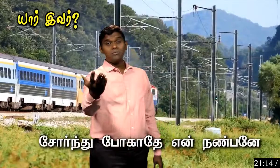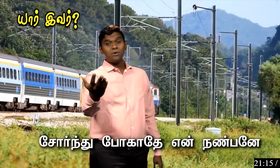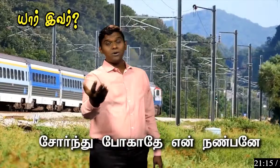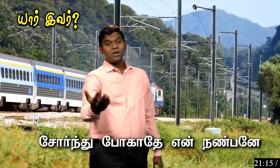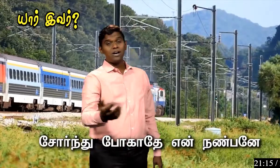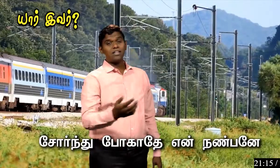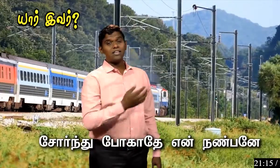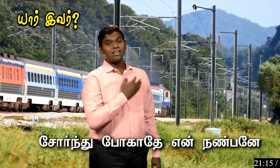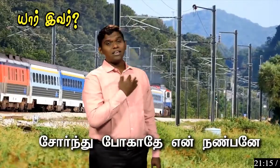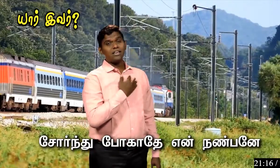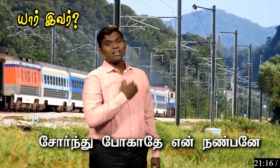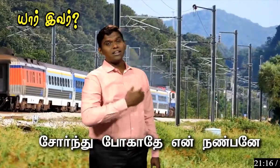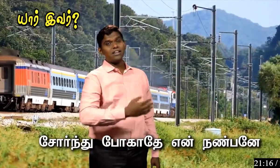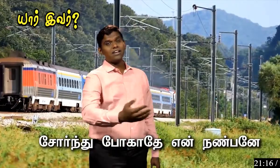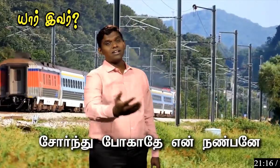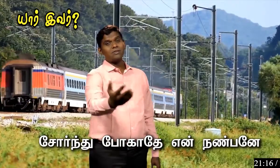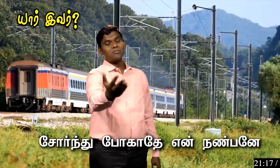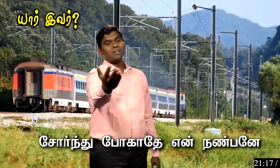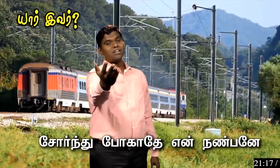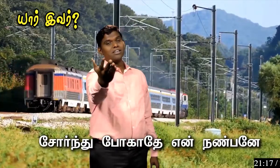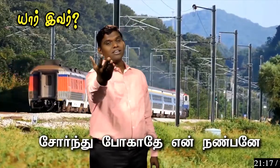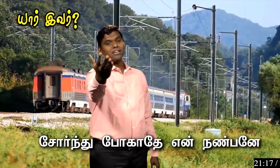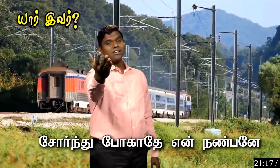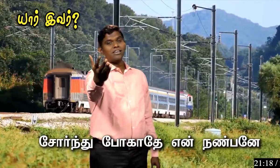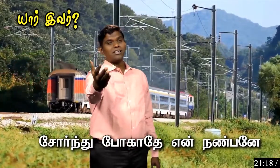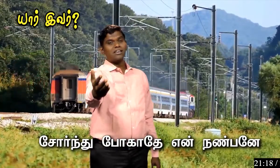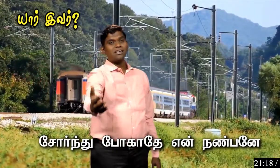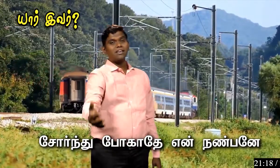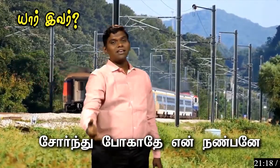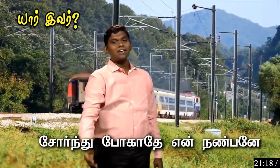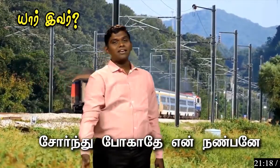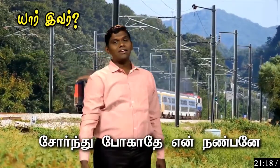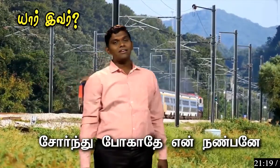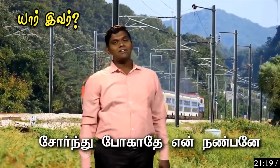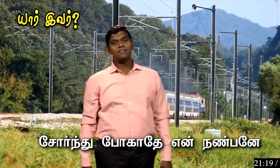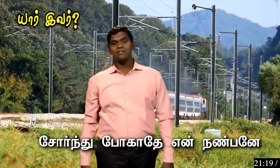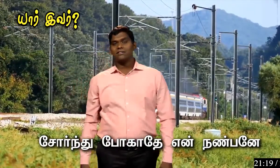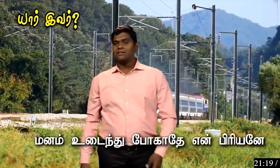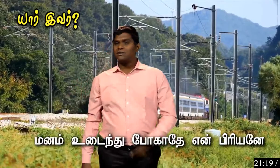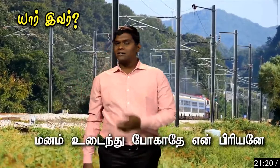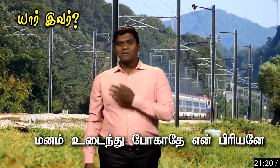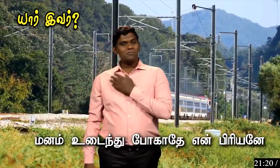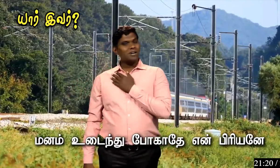சொந்து போகதே என் நண்பரே,